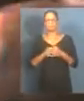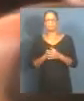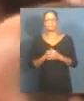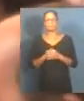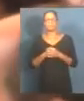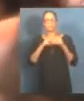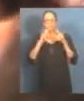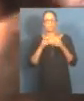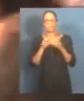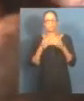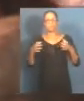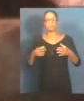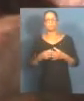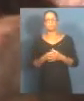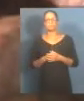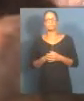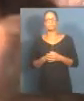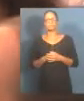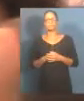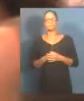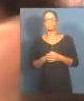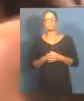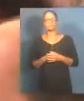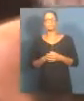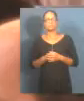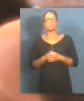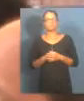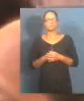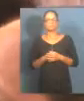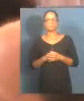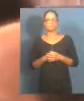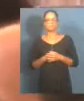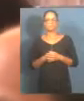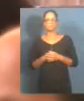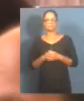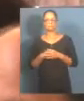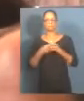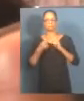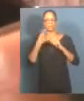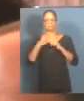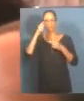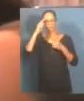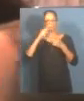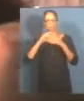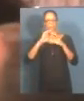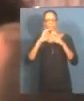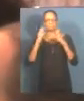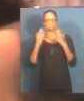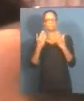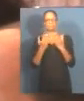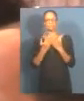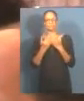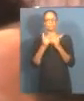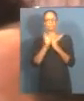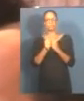la recherche-développement. On peut les lier, les délier, les relier, on fait comme on veut, mais en tout cas, ce sont des thématiques qui ont un lien direct avec le